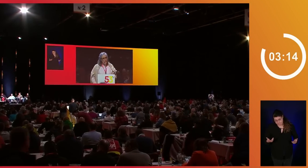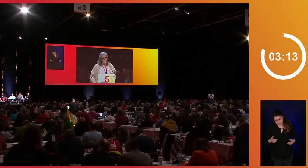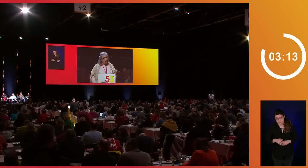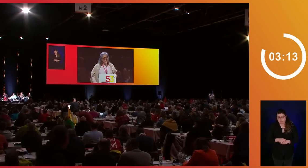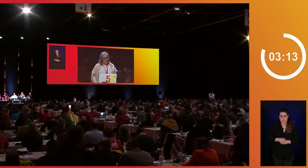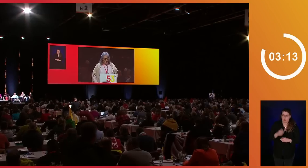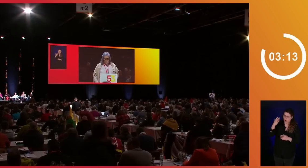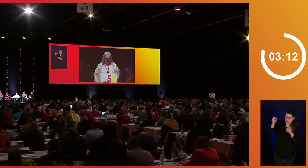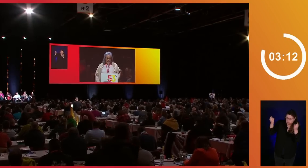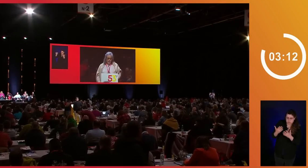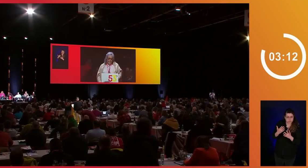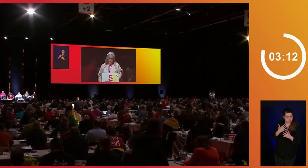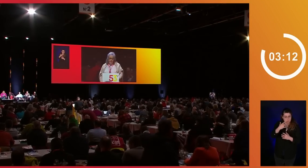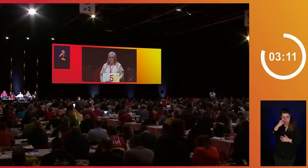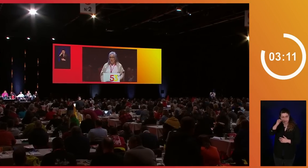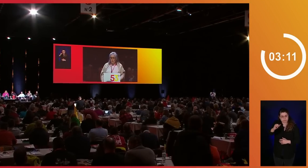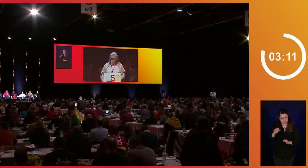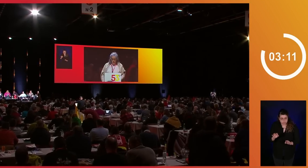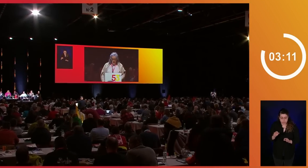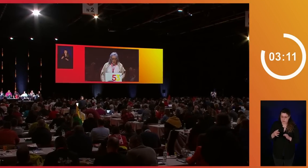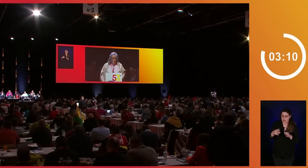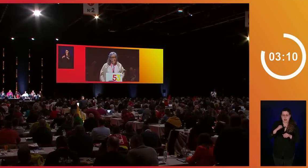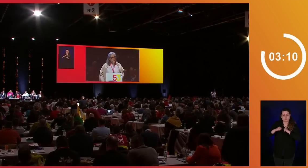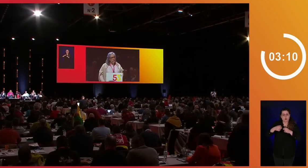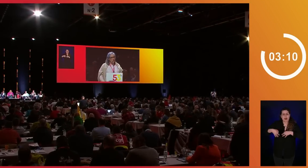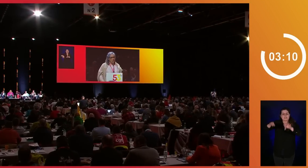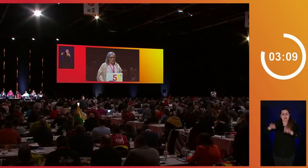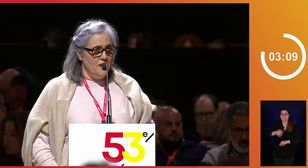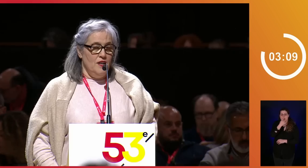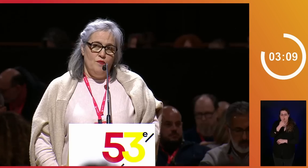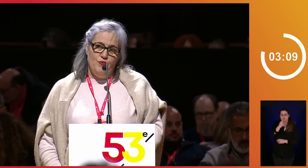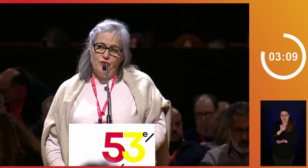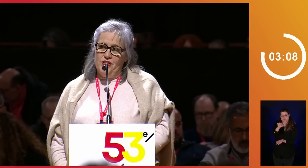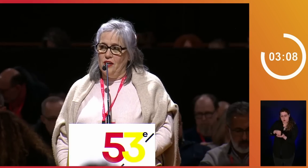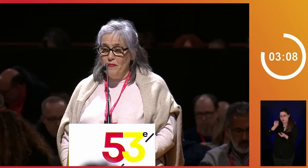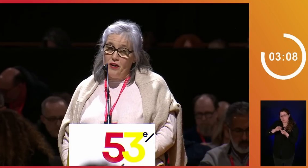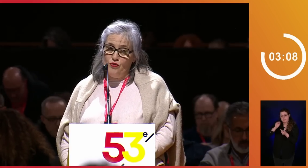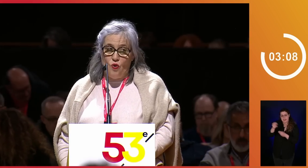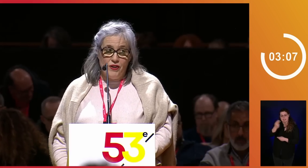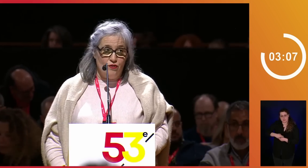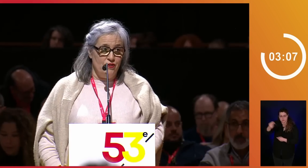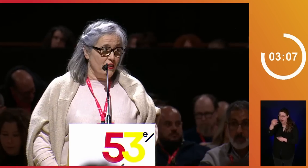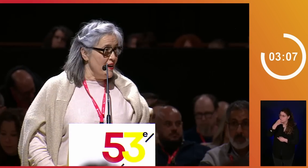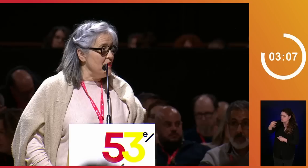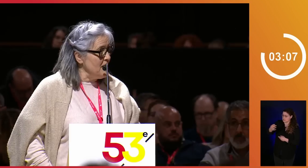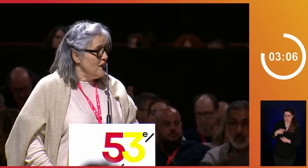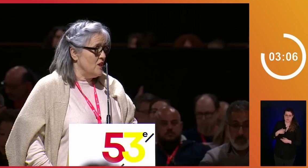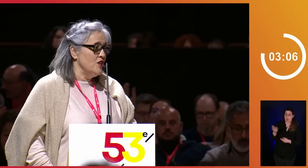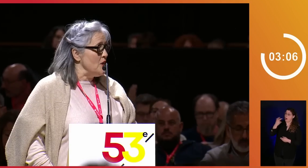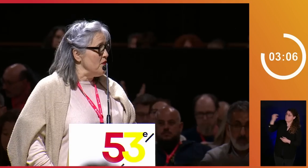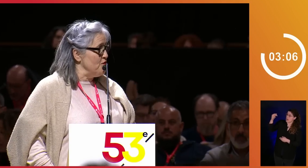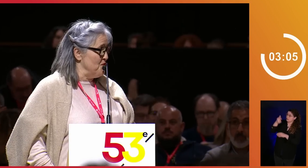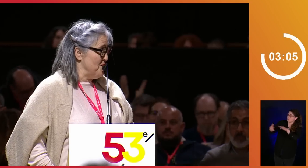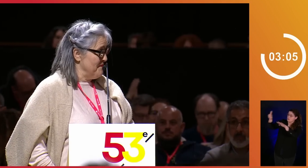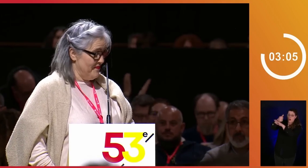action emblématique, c'est l'action tapis rouge au Mobilier National pour dire merde au roi d'Angleterre, qui